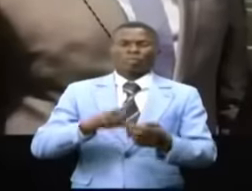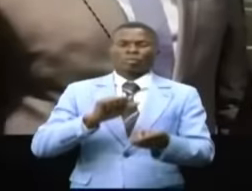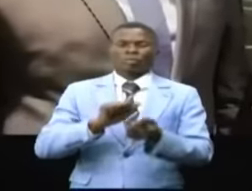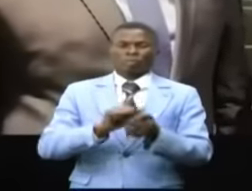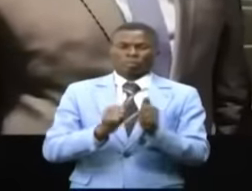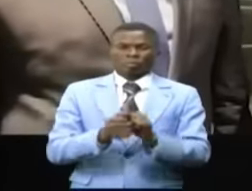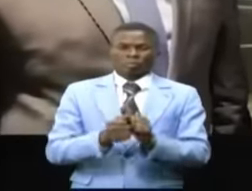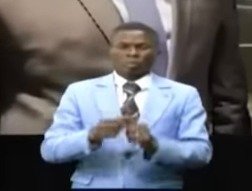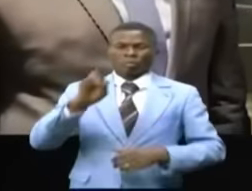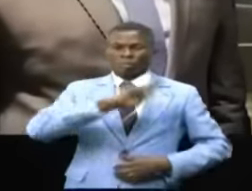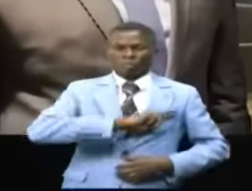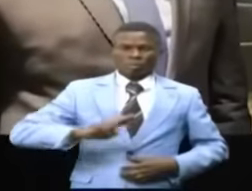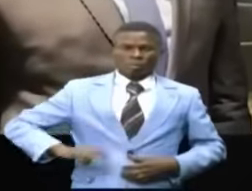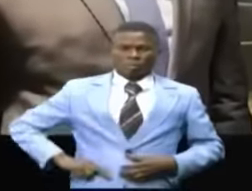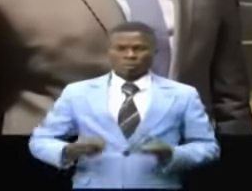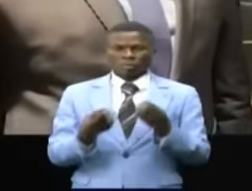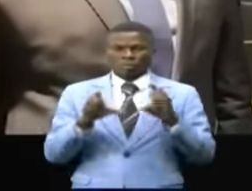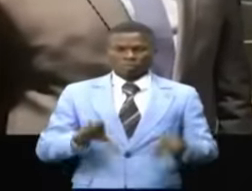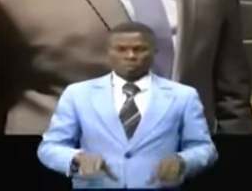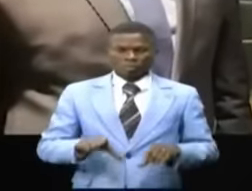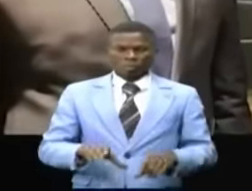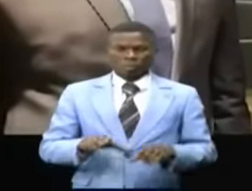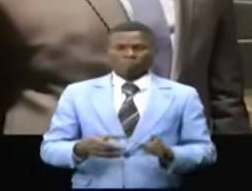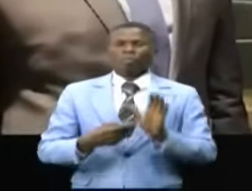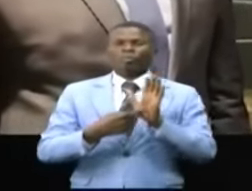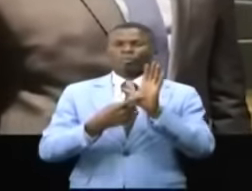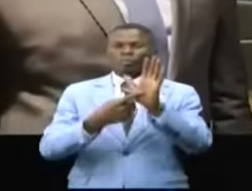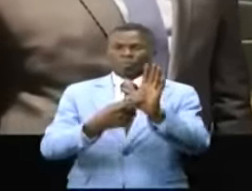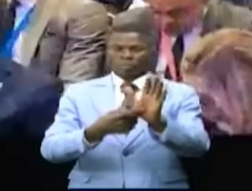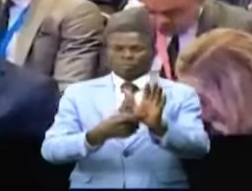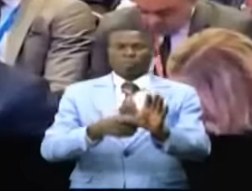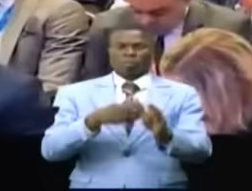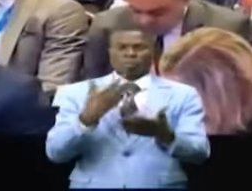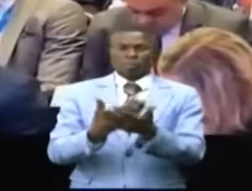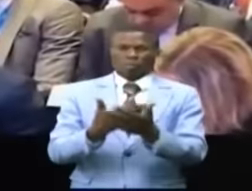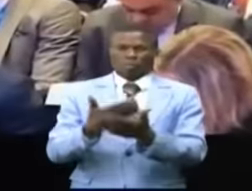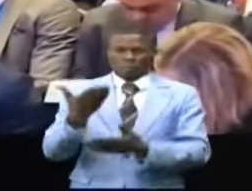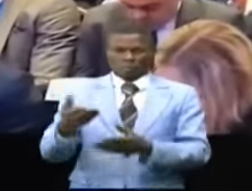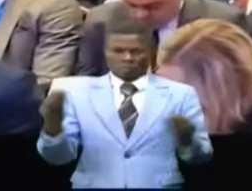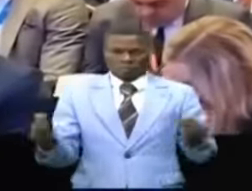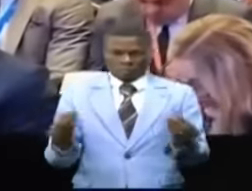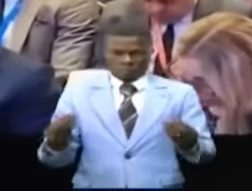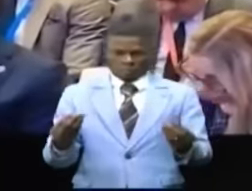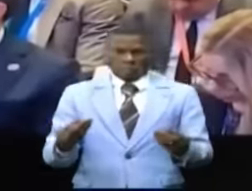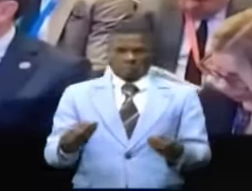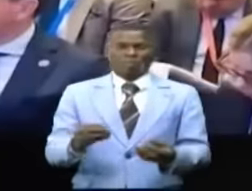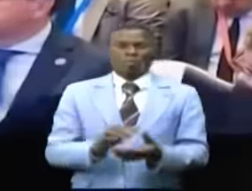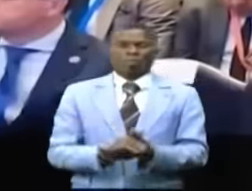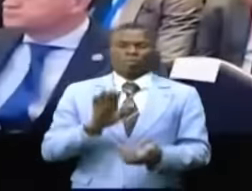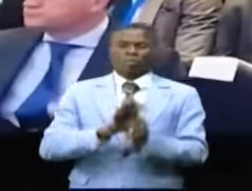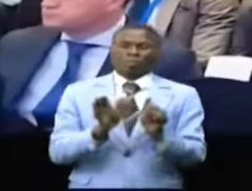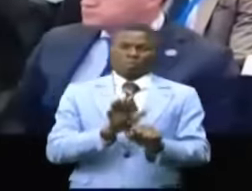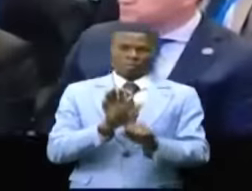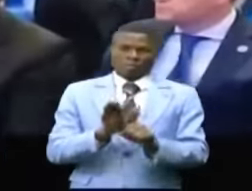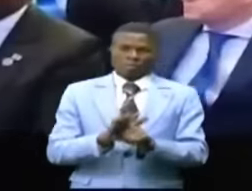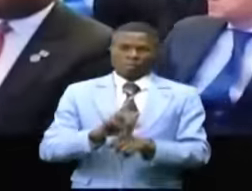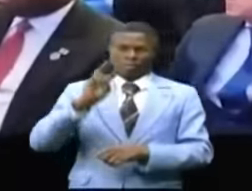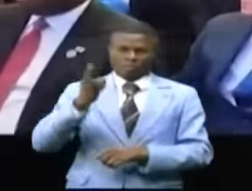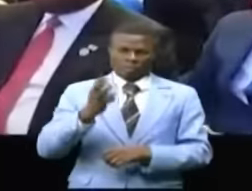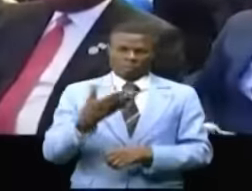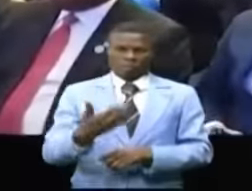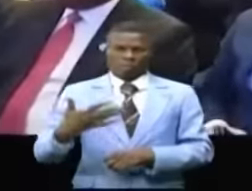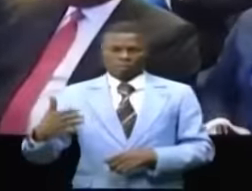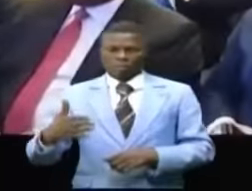La République démocratique du Congo se présente comme pays solution du fait de ses forêts. Et, du troisième aspect